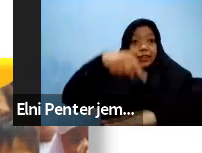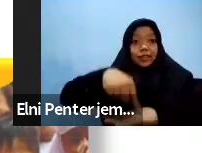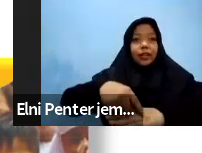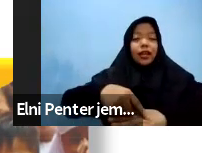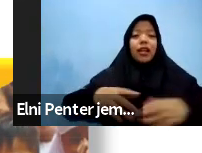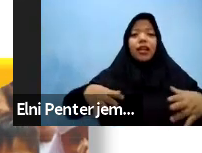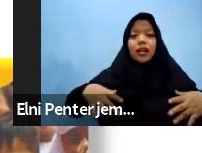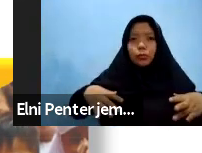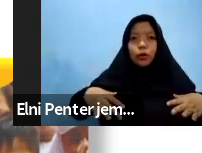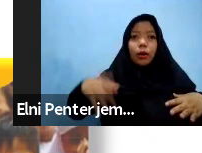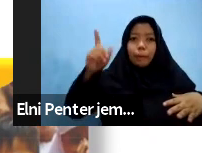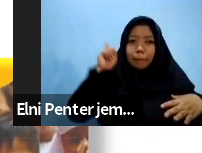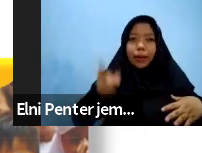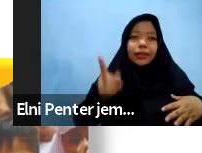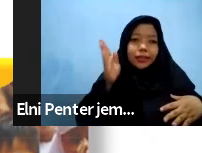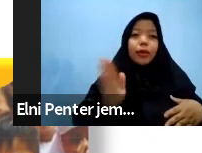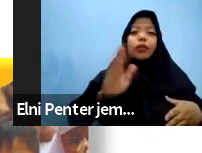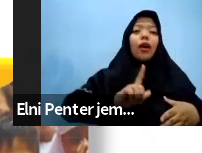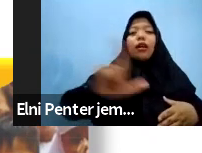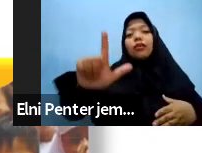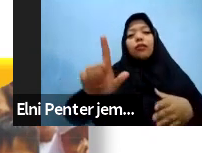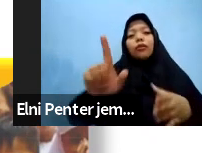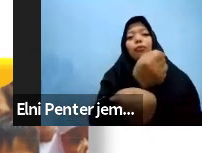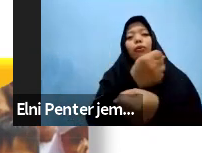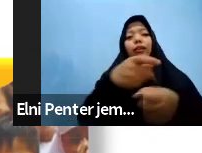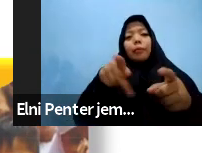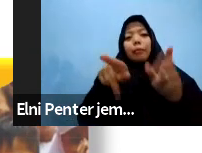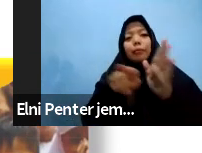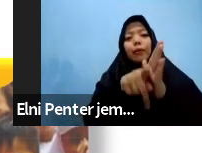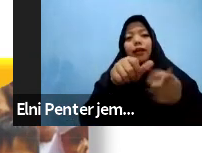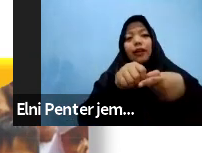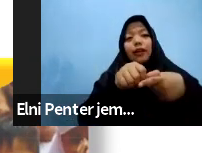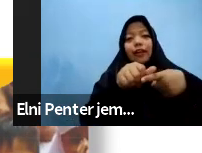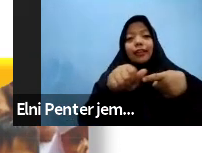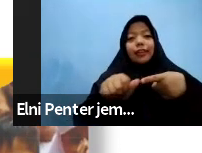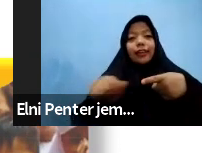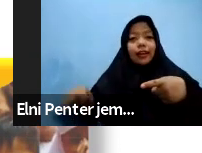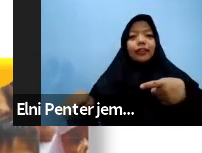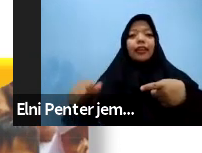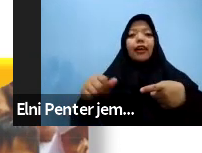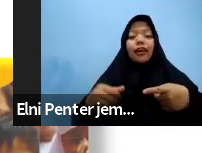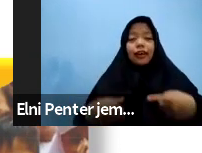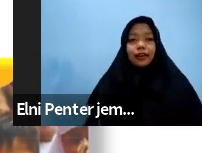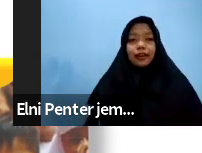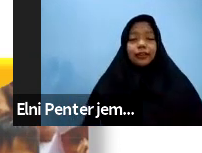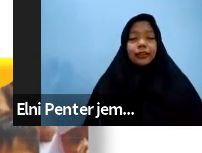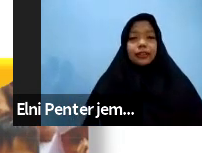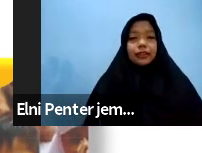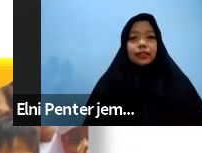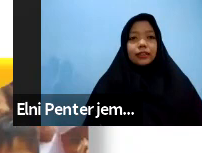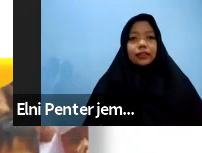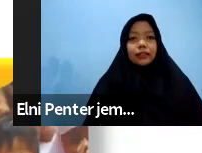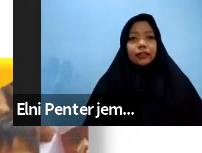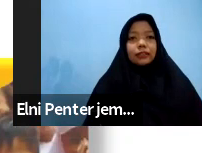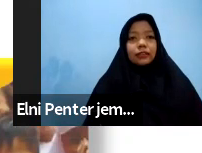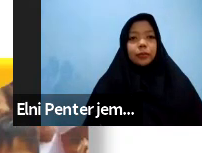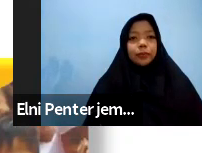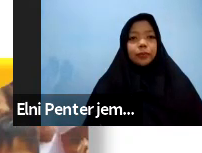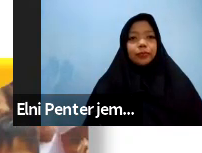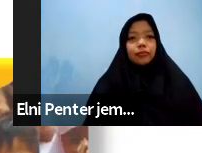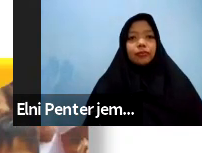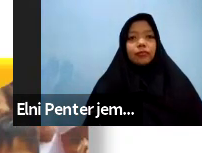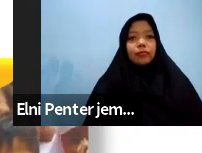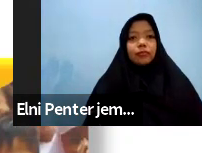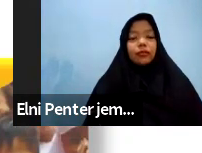pelatihan makanya pelatihannya ini 19-22 Maret tapi kenyataannya bukan sampai 22 Mar tapi